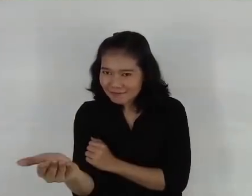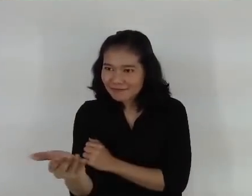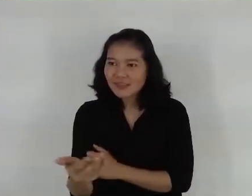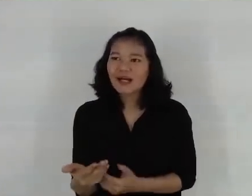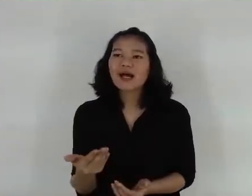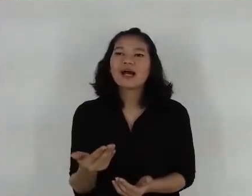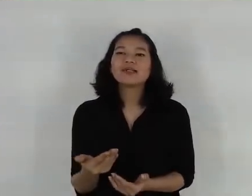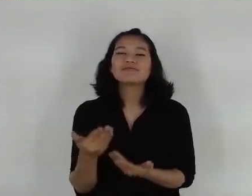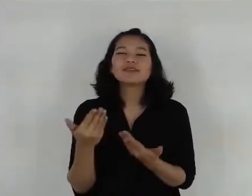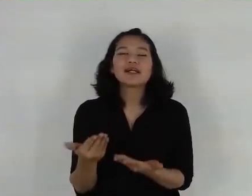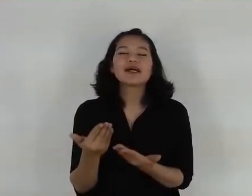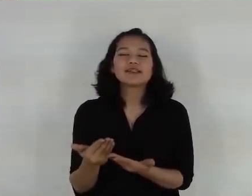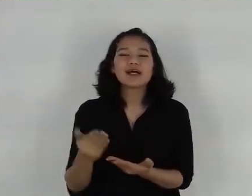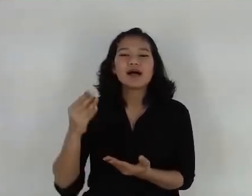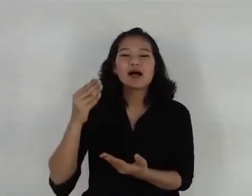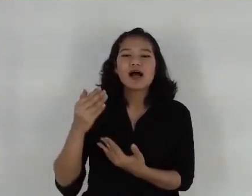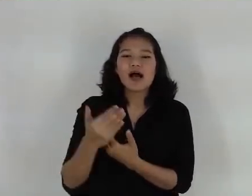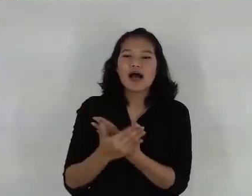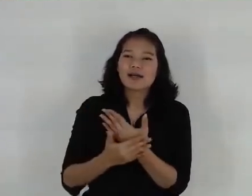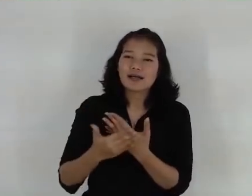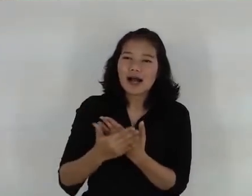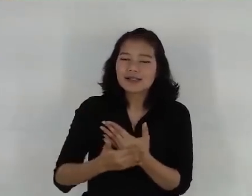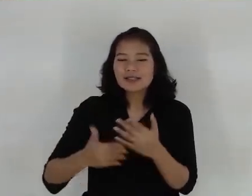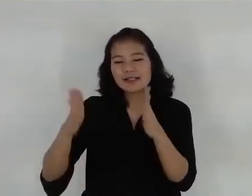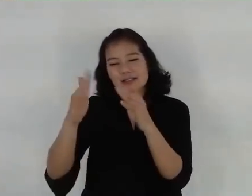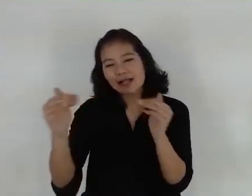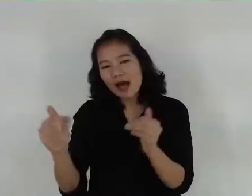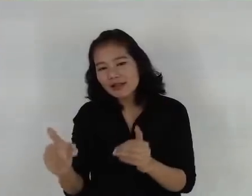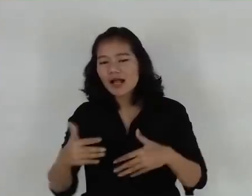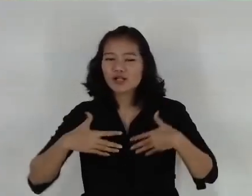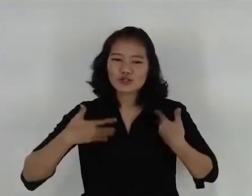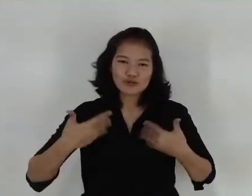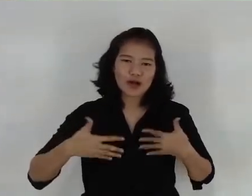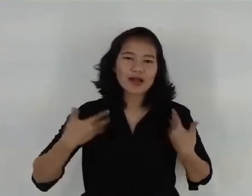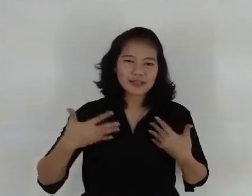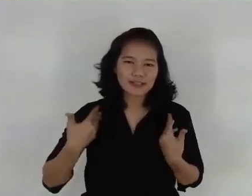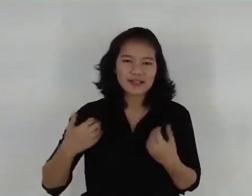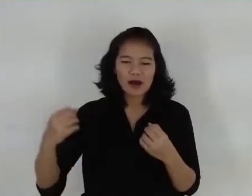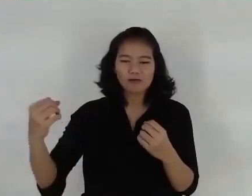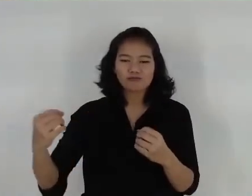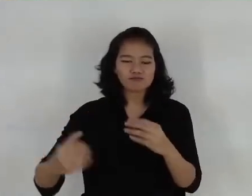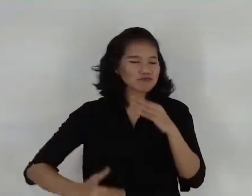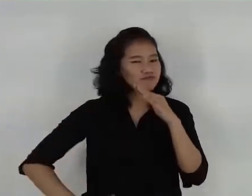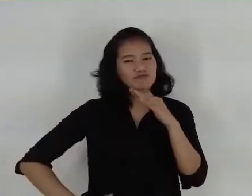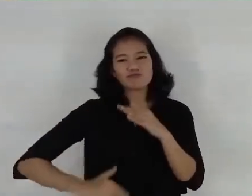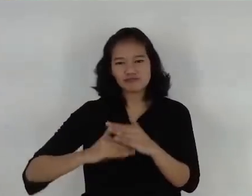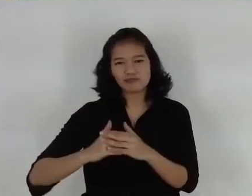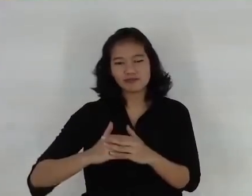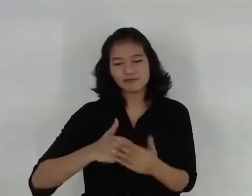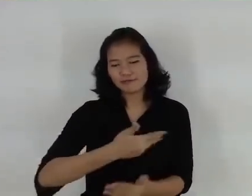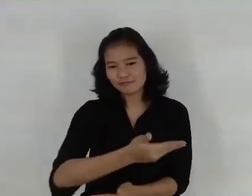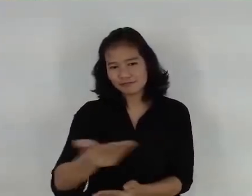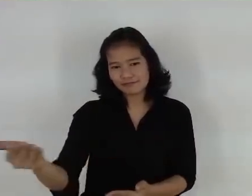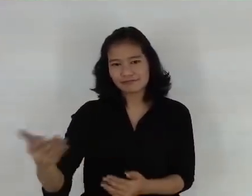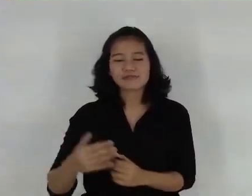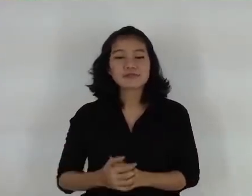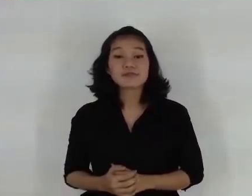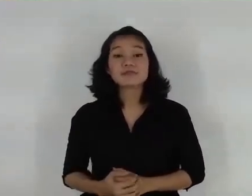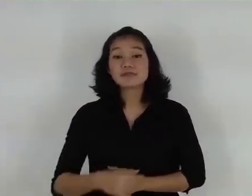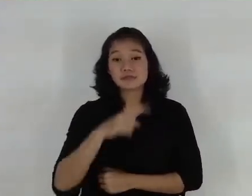kiranya kasih dan sukacita Natal melingkupi menaungi setiap kita